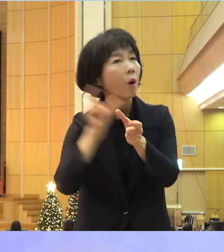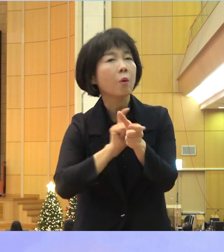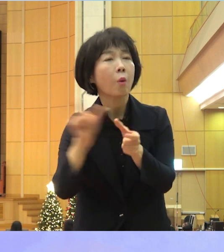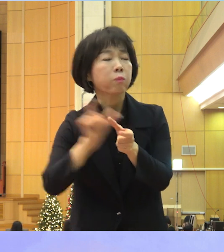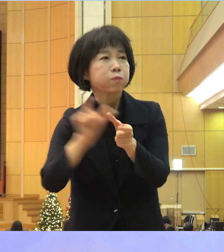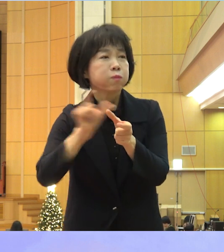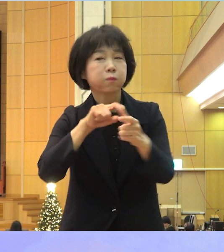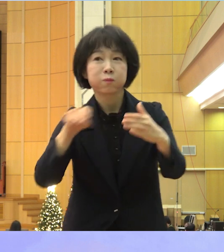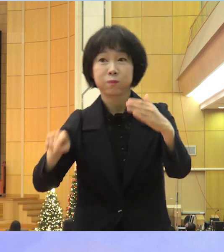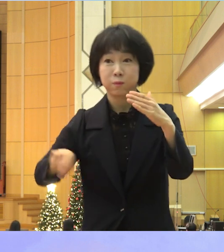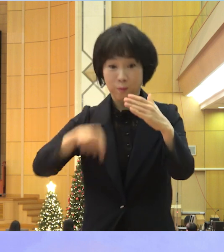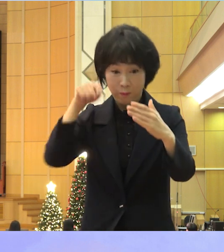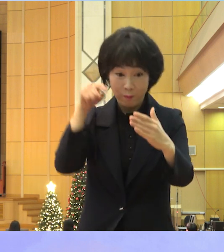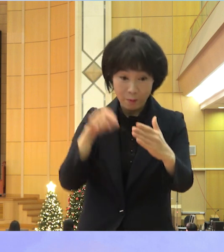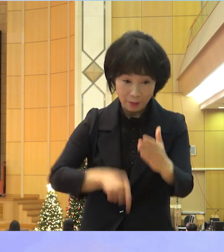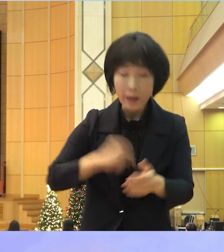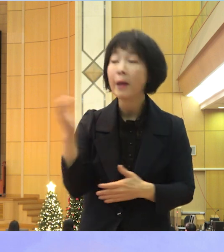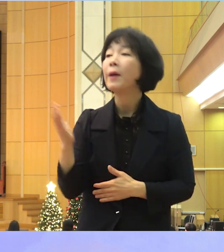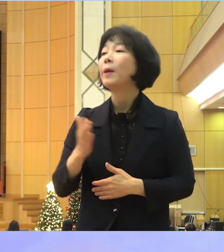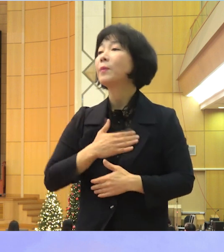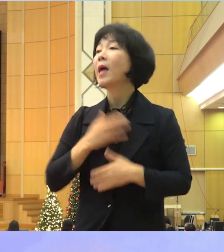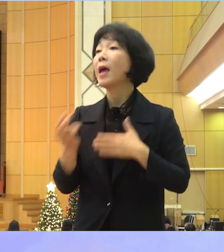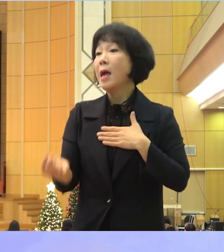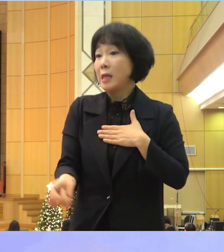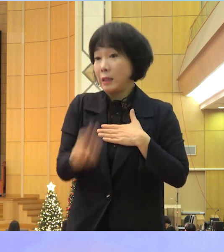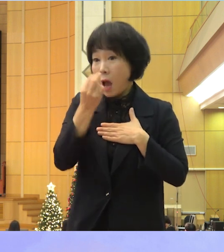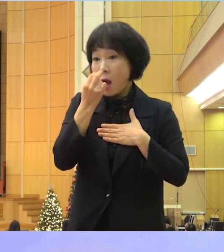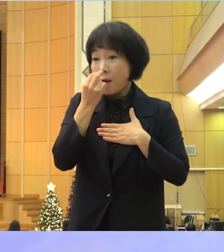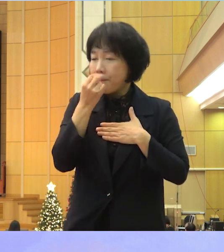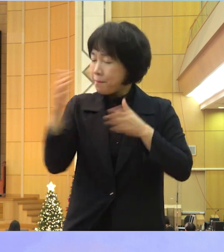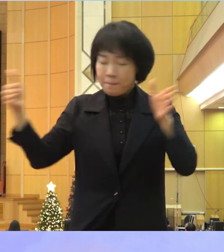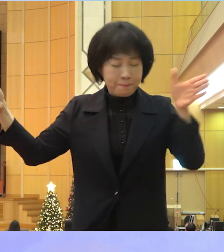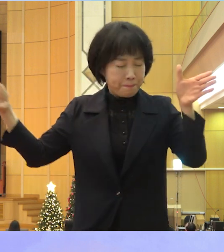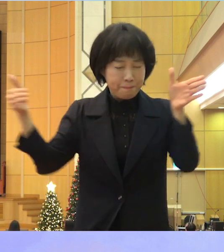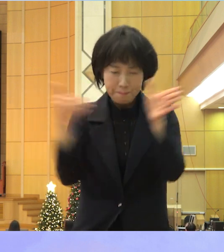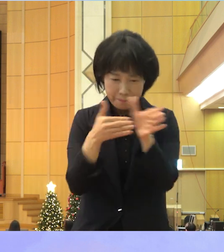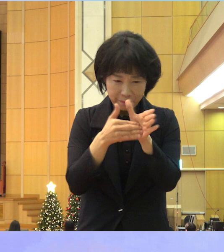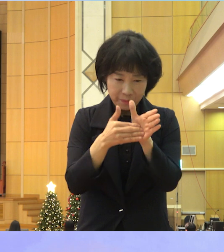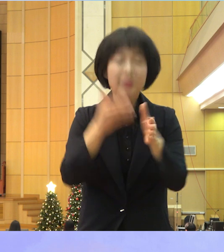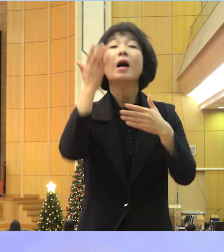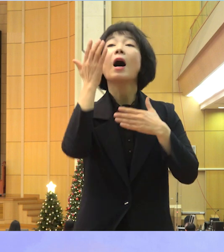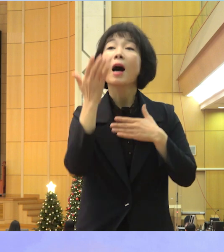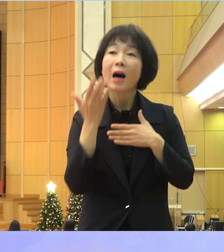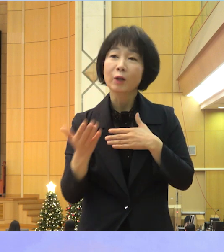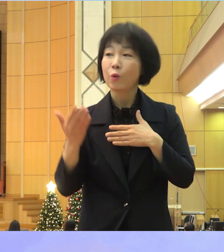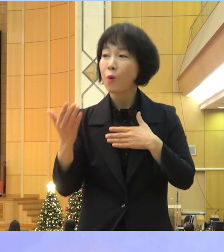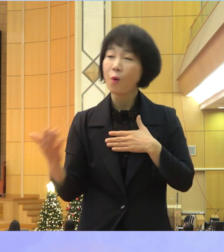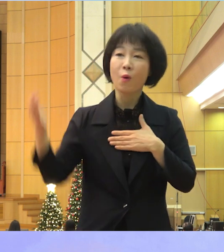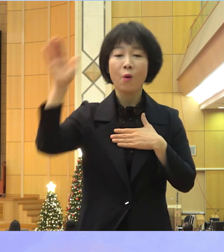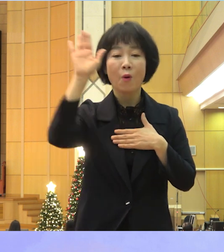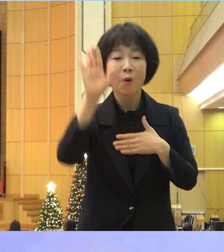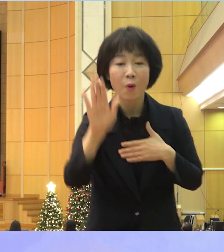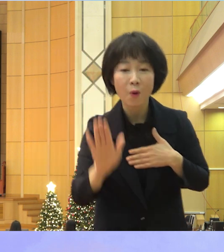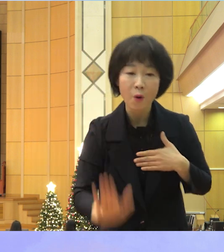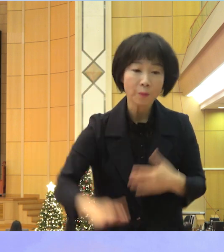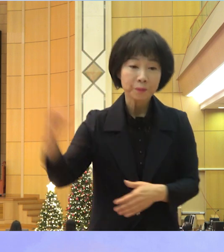깊은 고독 속에 내 생명